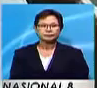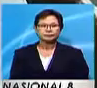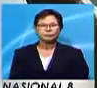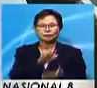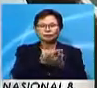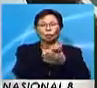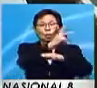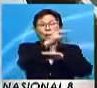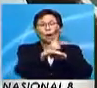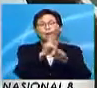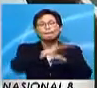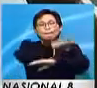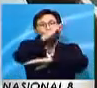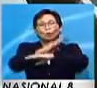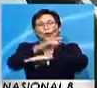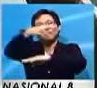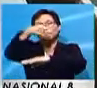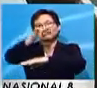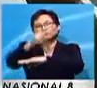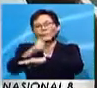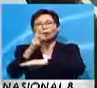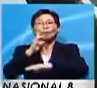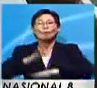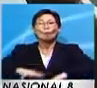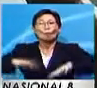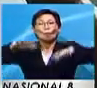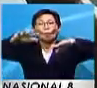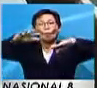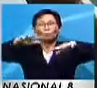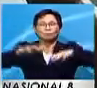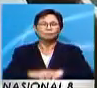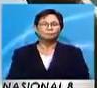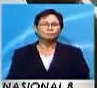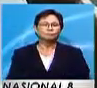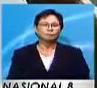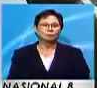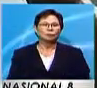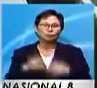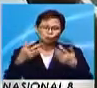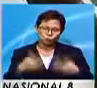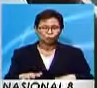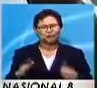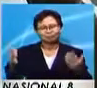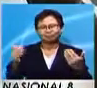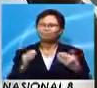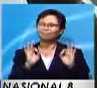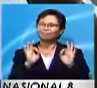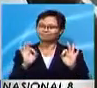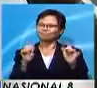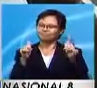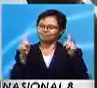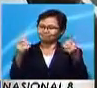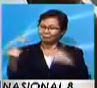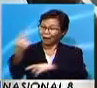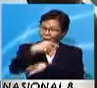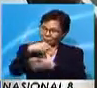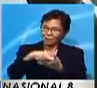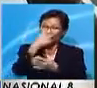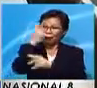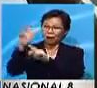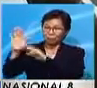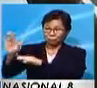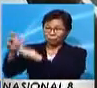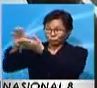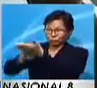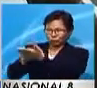sekolah kebangsaan Bukit Pinang antara turut terjejas akibat banjir walaupun keadaan telah pun kembali pulih hari ini namun pihak sekolah